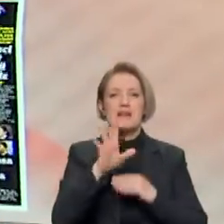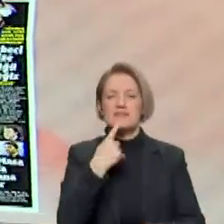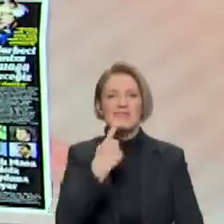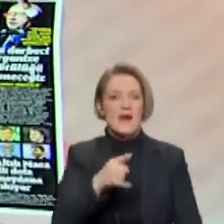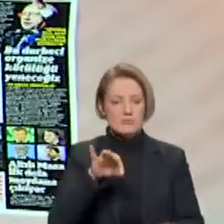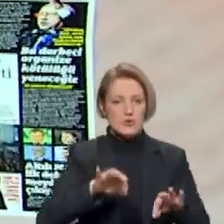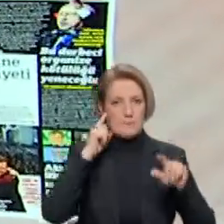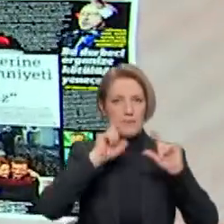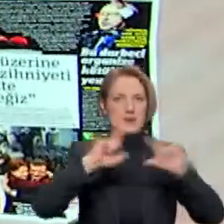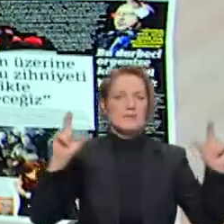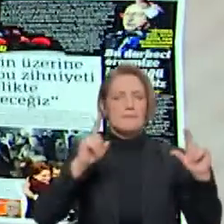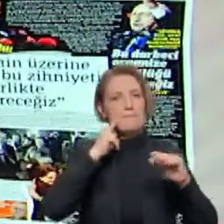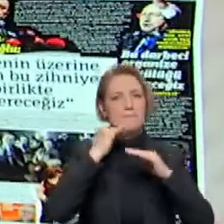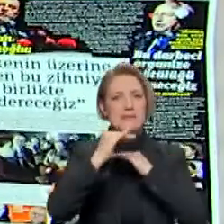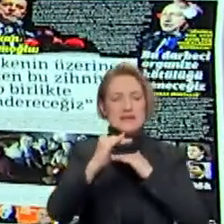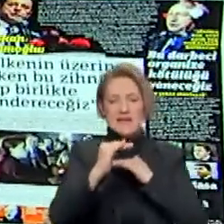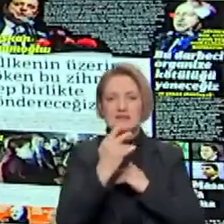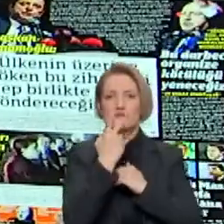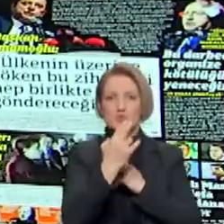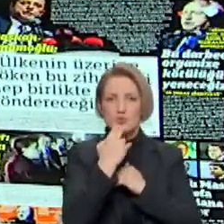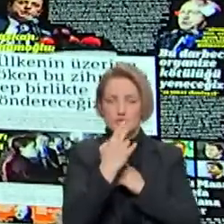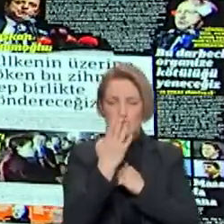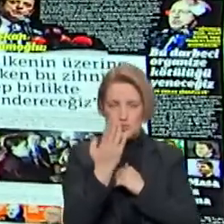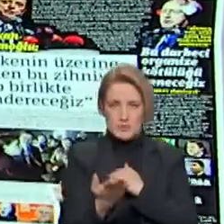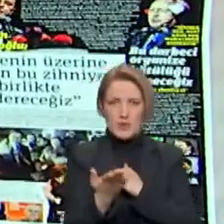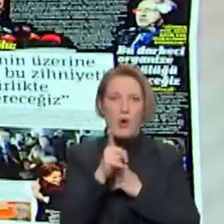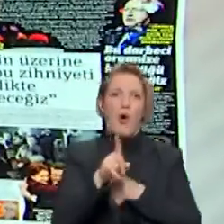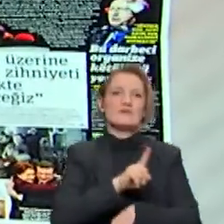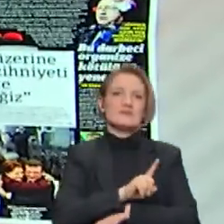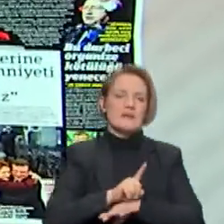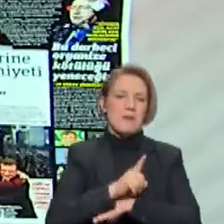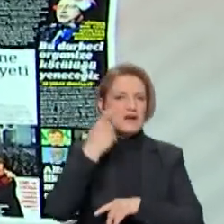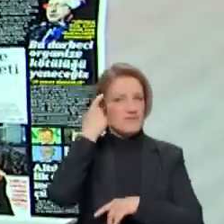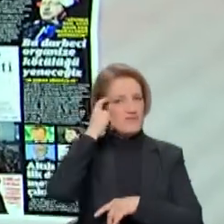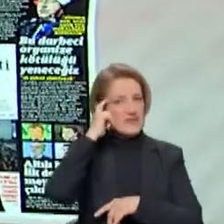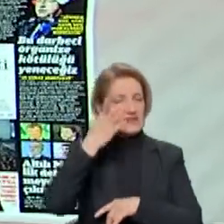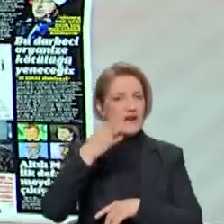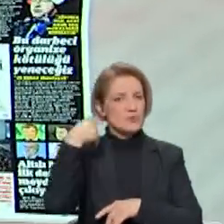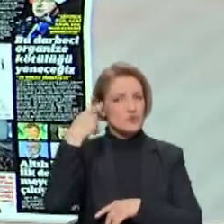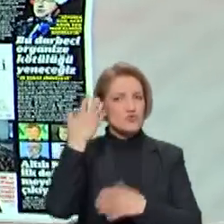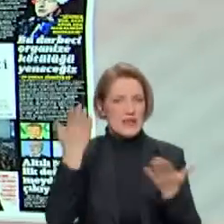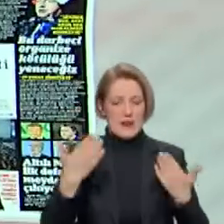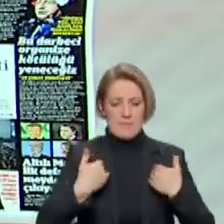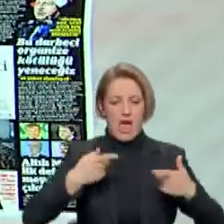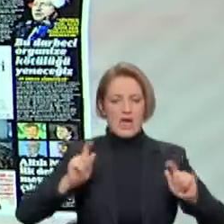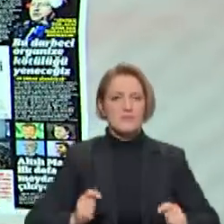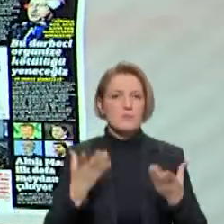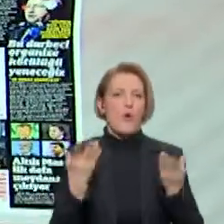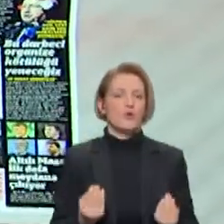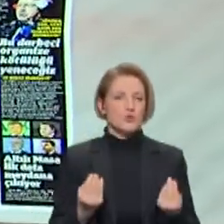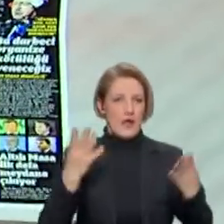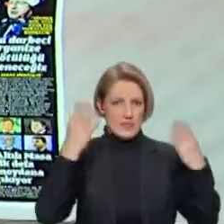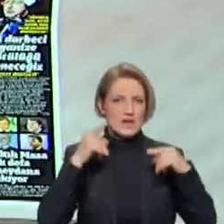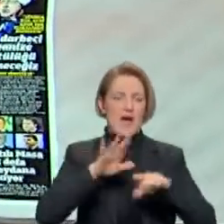bugün başlığımız? Millet sözünü söyledi mi? İşte o zaman fikirler, düşünceler, ben yaptım oldu